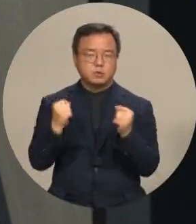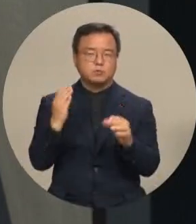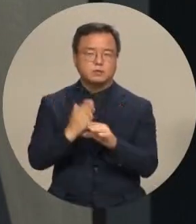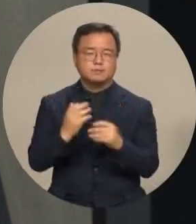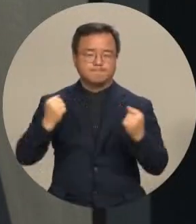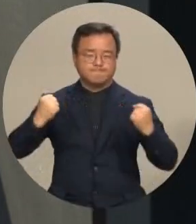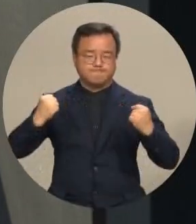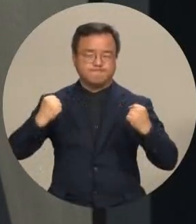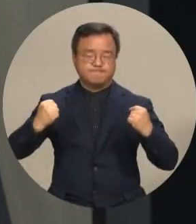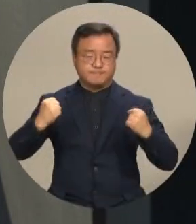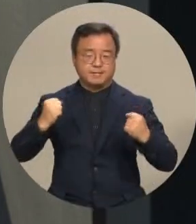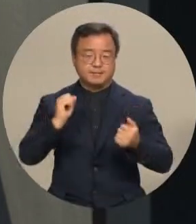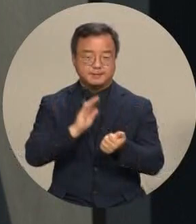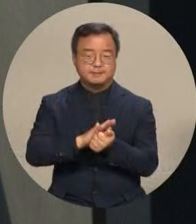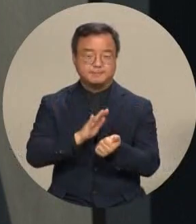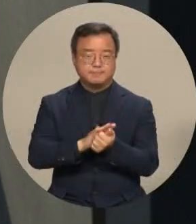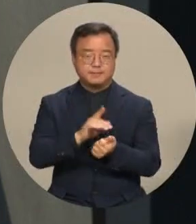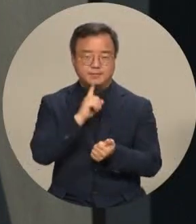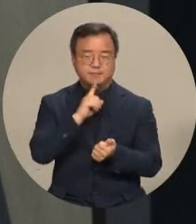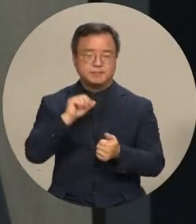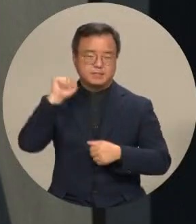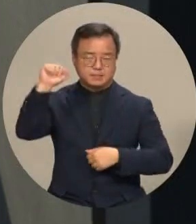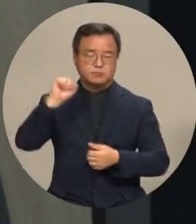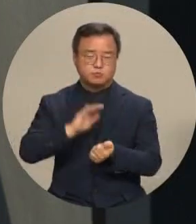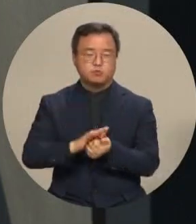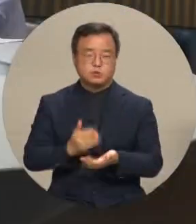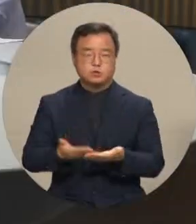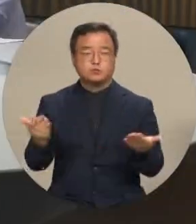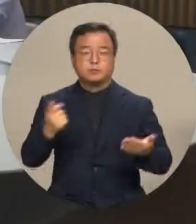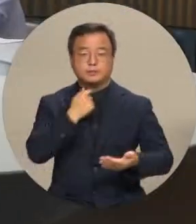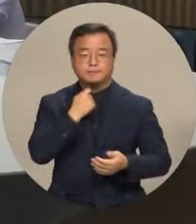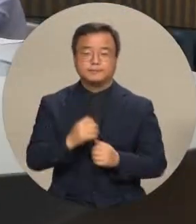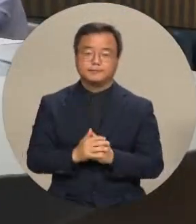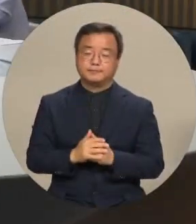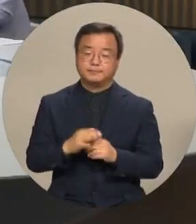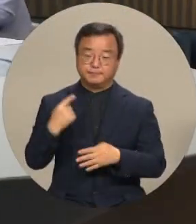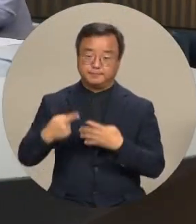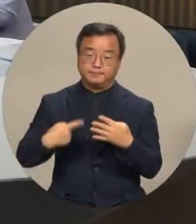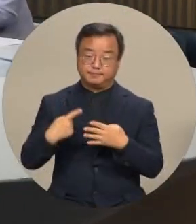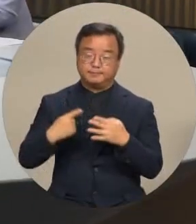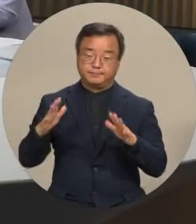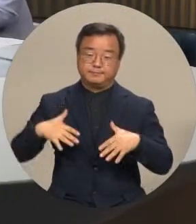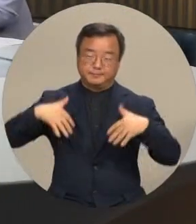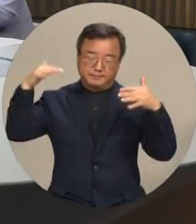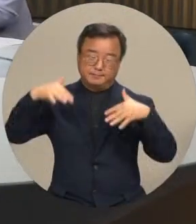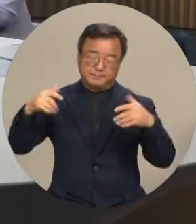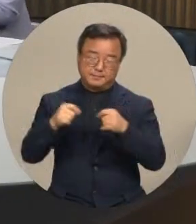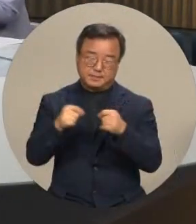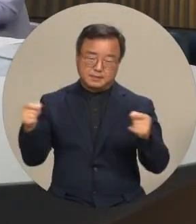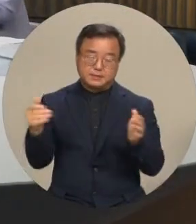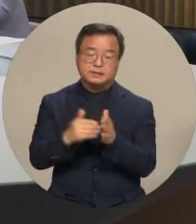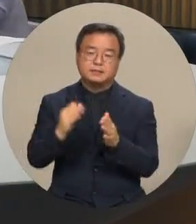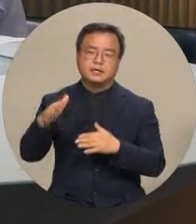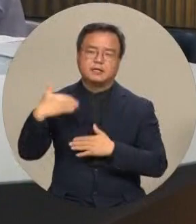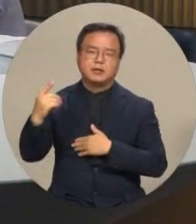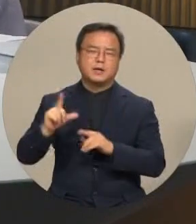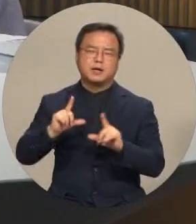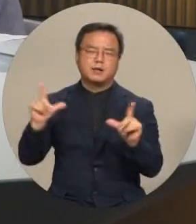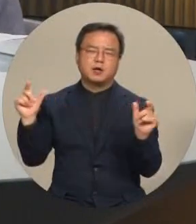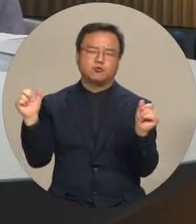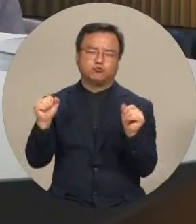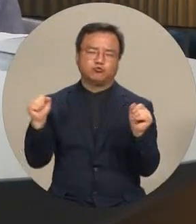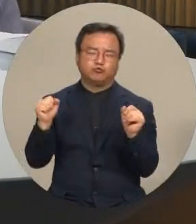힘차게 힘내시길 바랍니다라고 응원해주고 싶습니다네 이제 가위장만 지나고 나면 본격적으로 날씨가 쌀쌀해지기